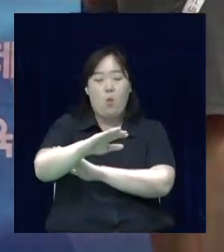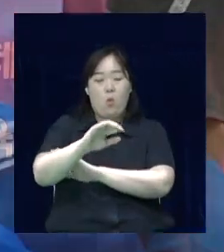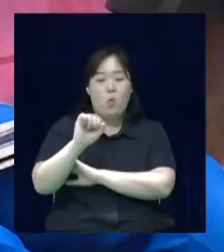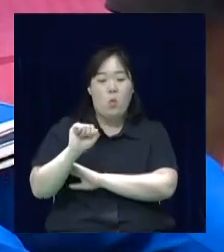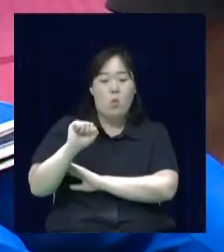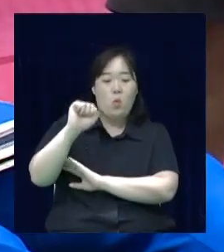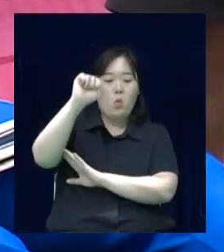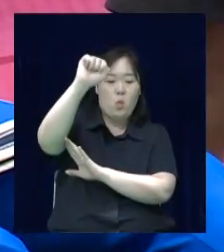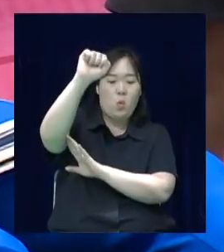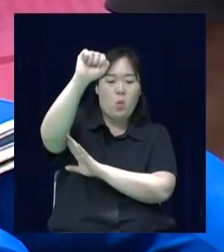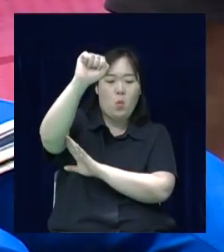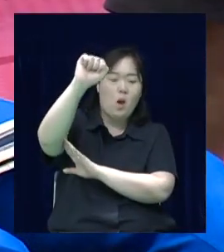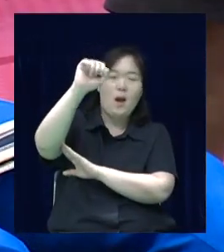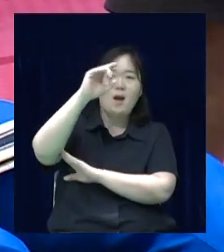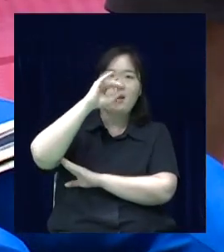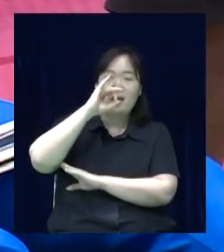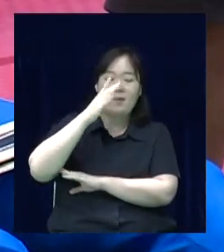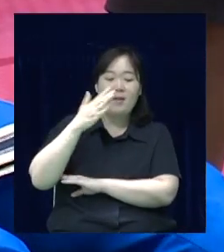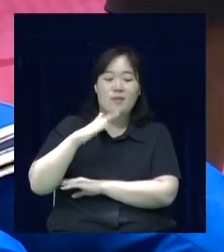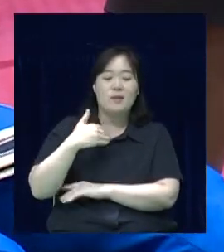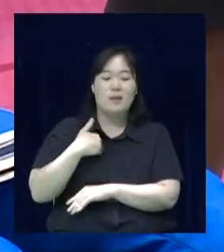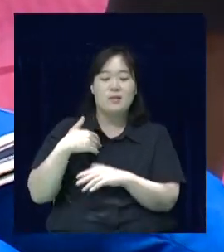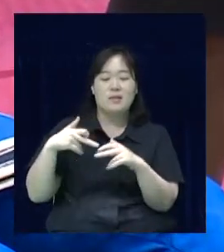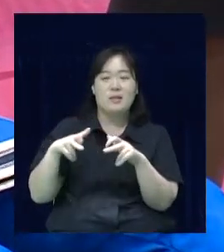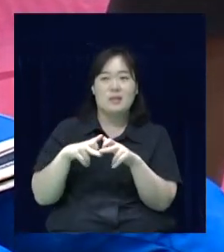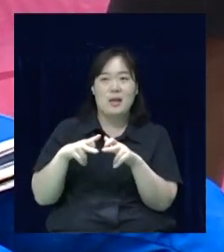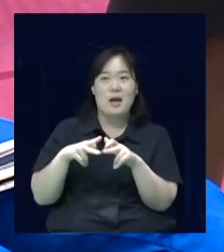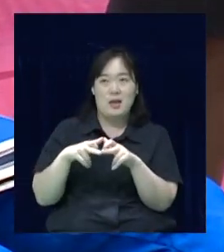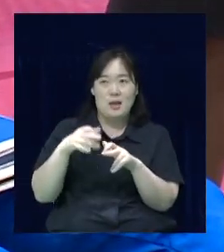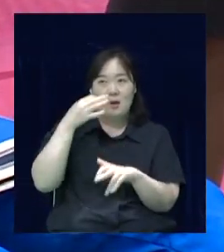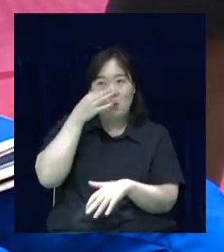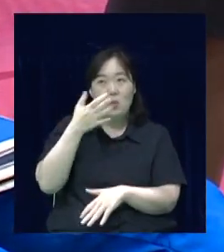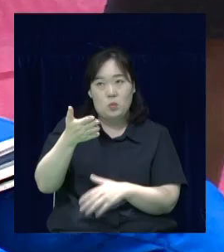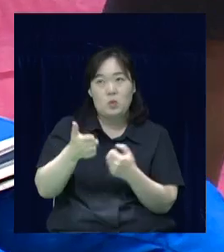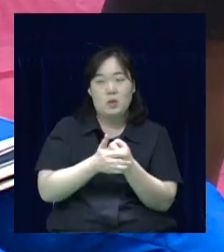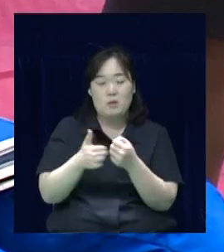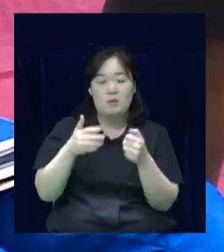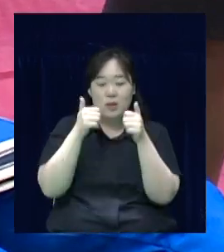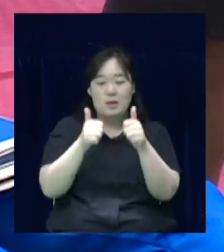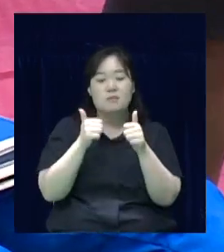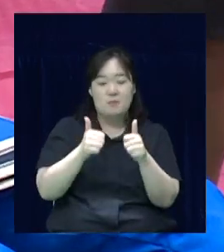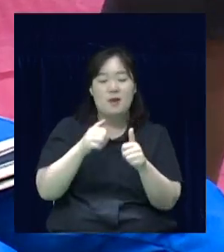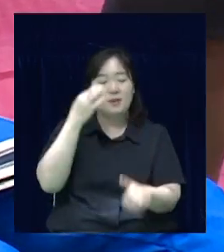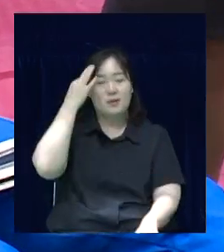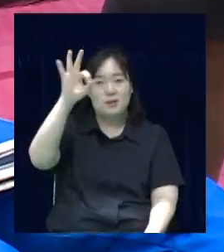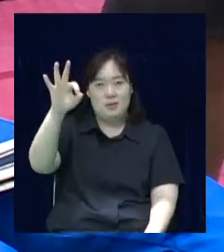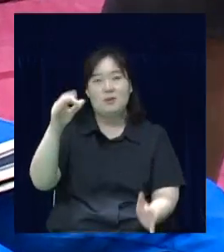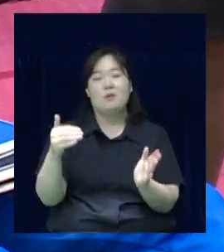가진 어떤 장애를 아껴 어필해서 그렇죠. 심판들이 인정한 부분이 있습니다. 자. 예.